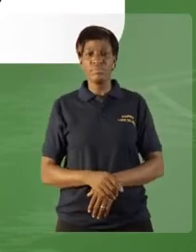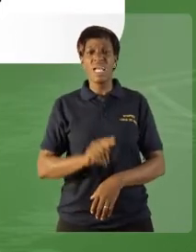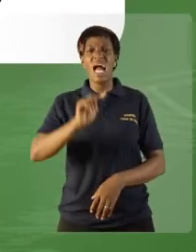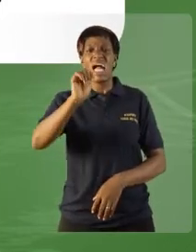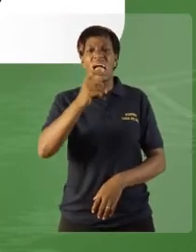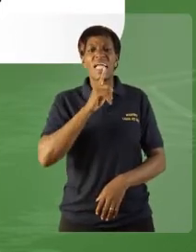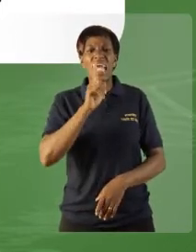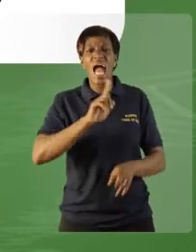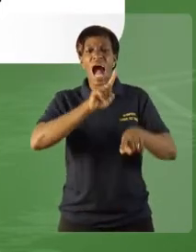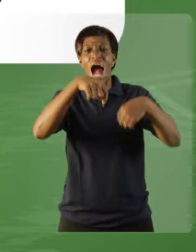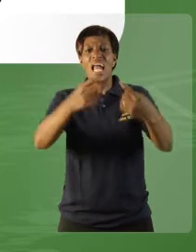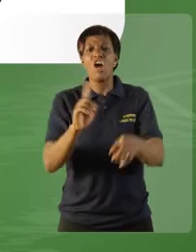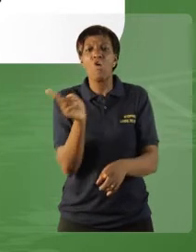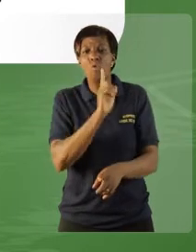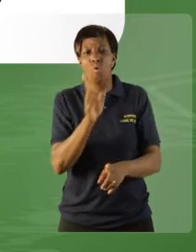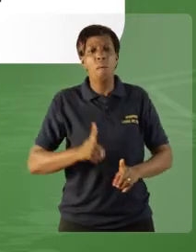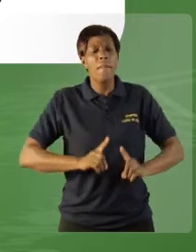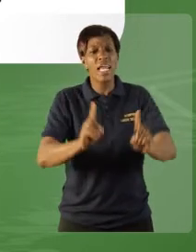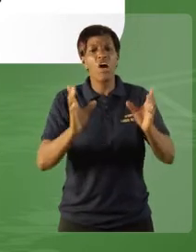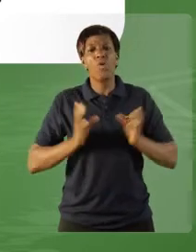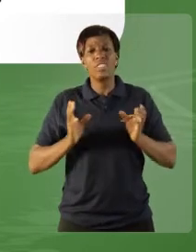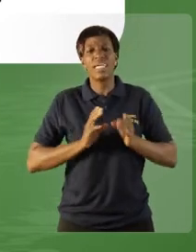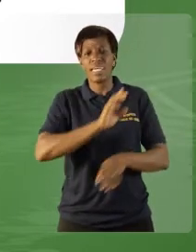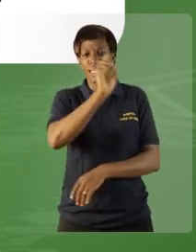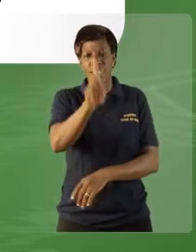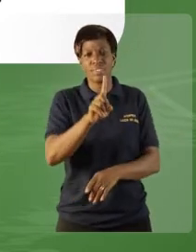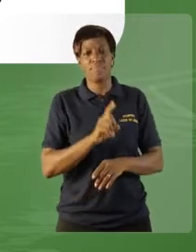T'es allé où pendant les congés?